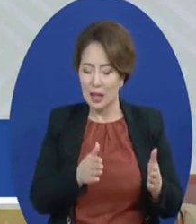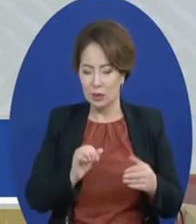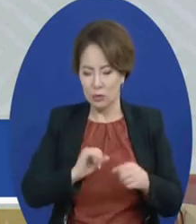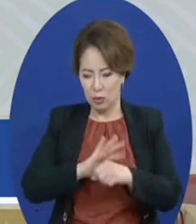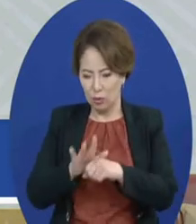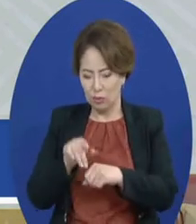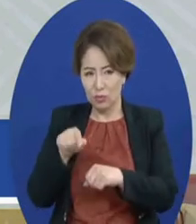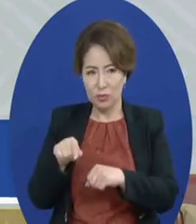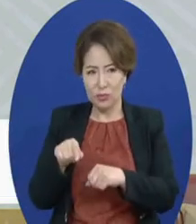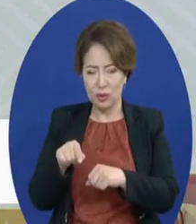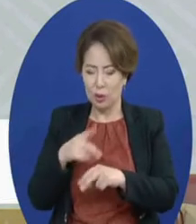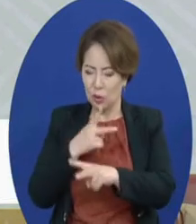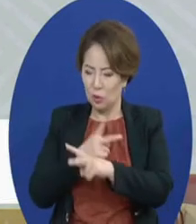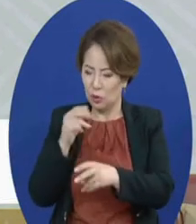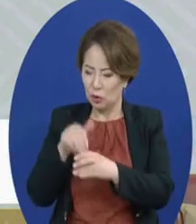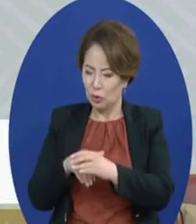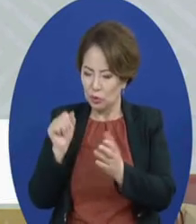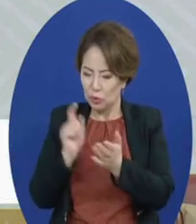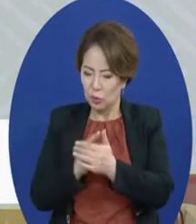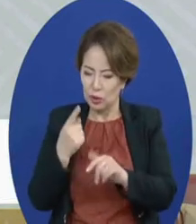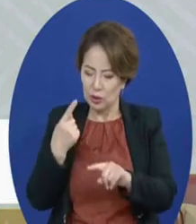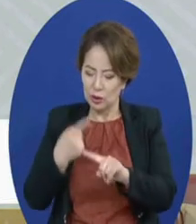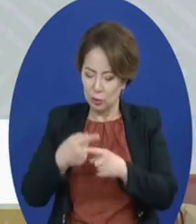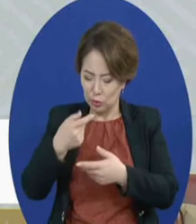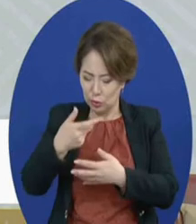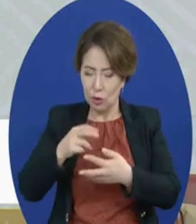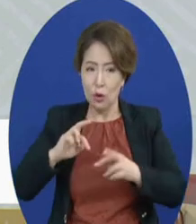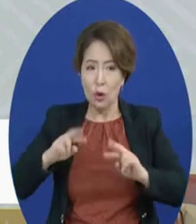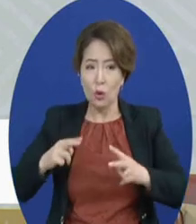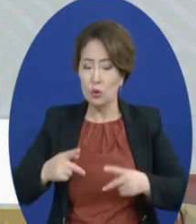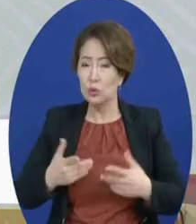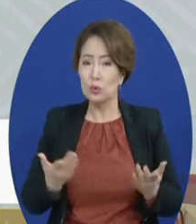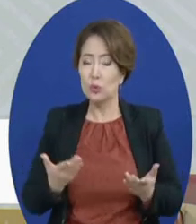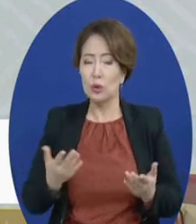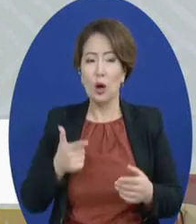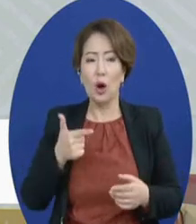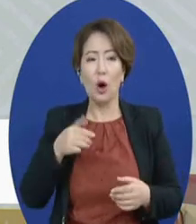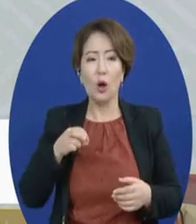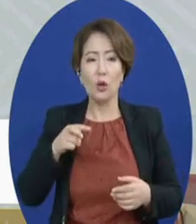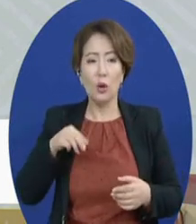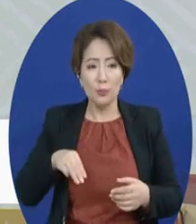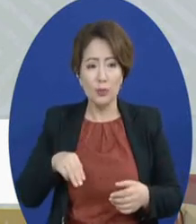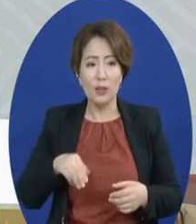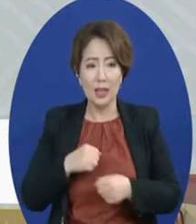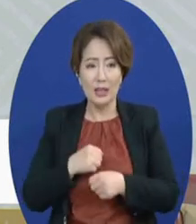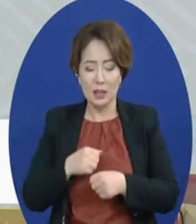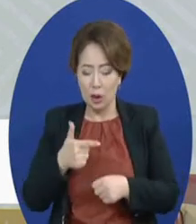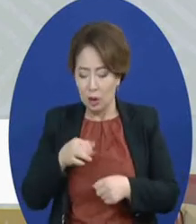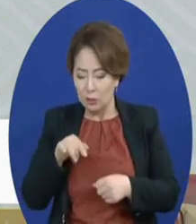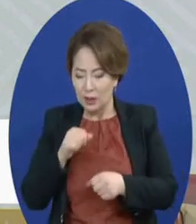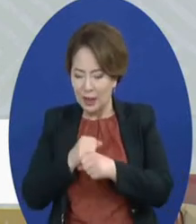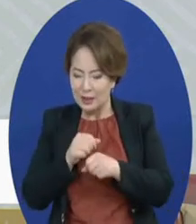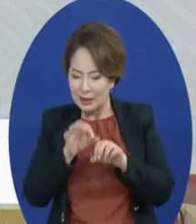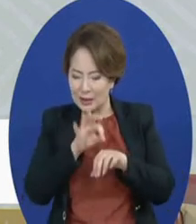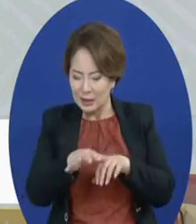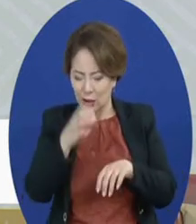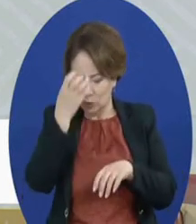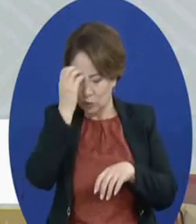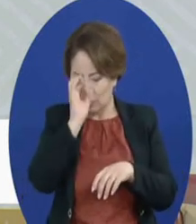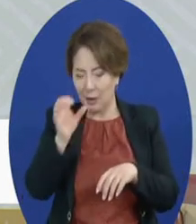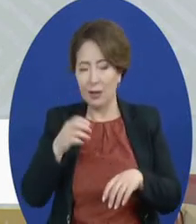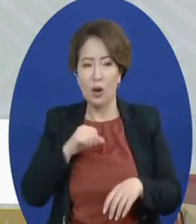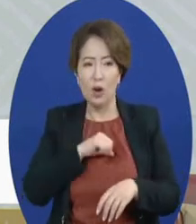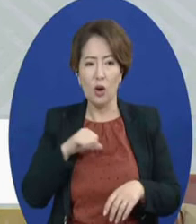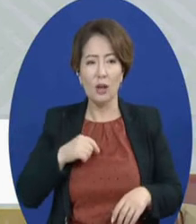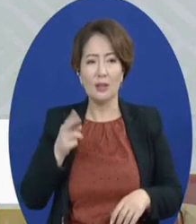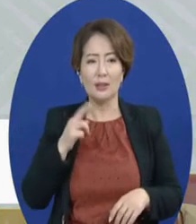цар тахлын энэ хуульд оруулсан нэг чухал нэмэлт өөрчлөлт бол яг энэ голомтод ажиллаж байгаа төрийн албан хаагчдад даатгуулах